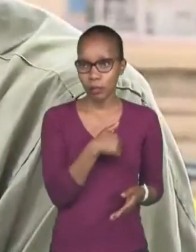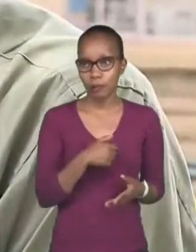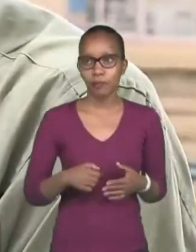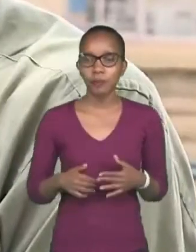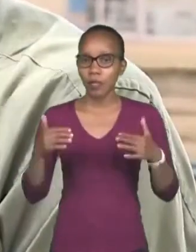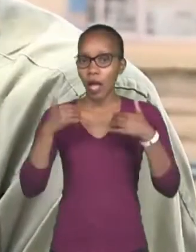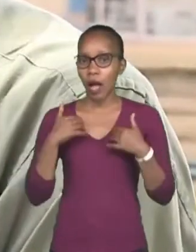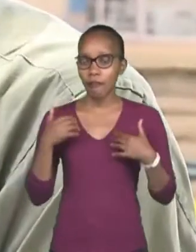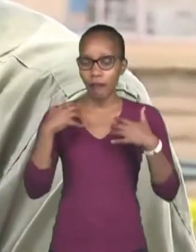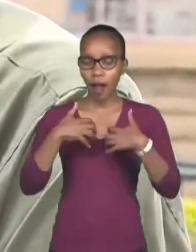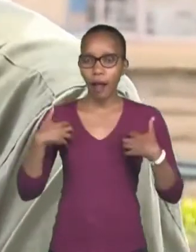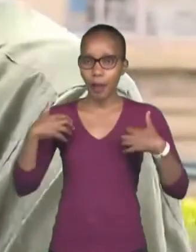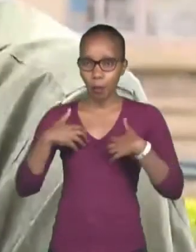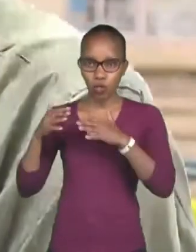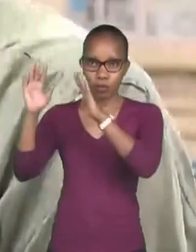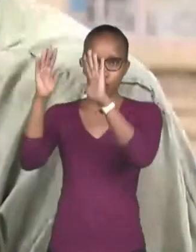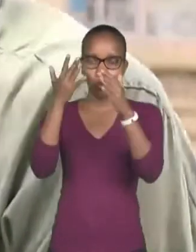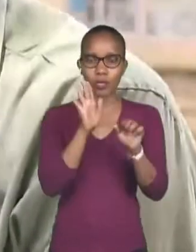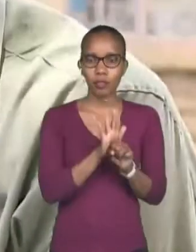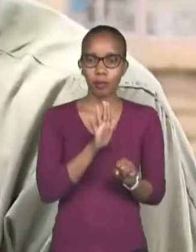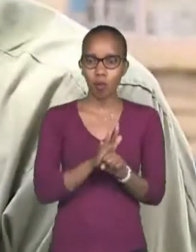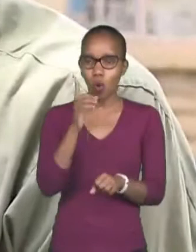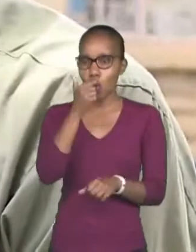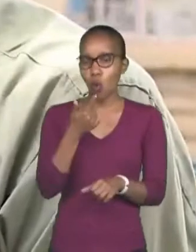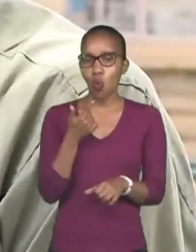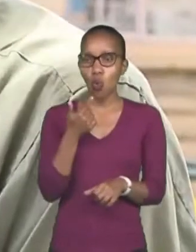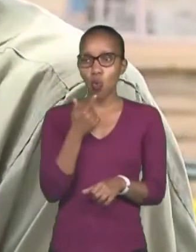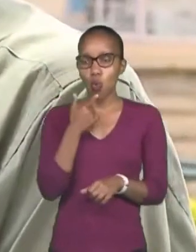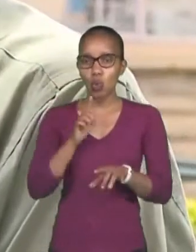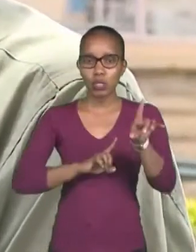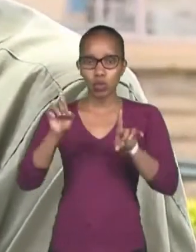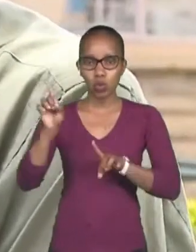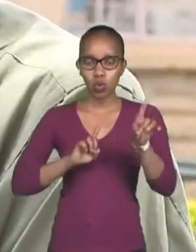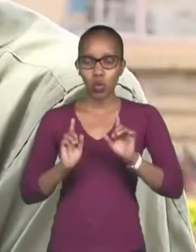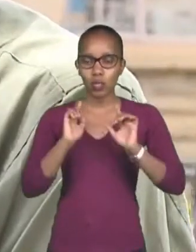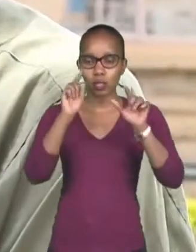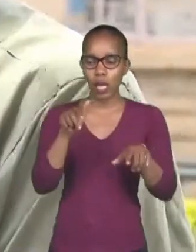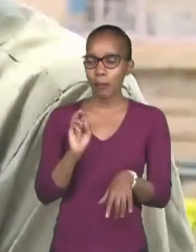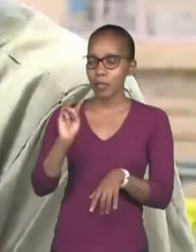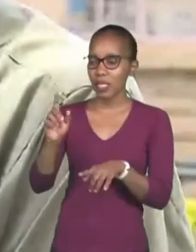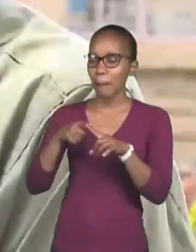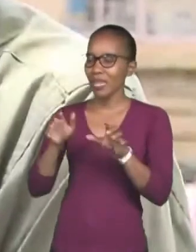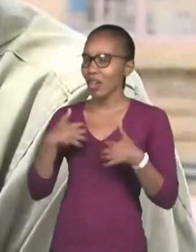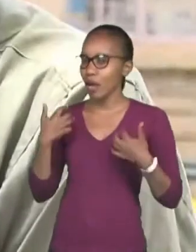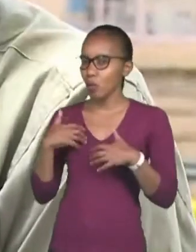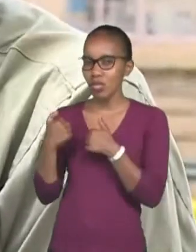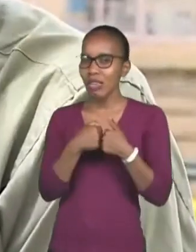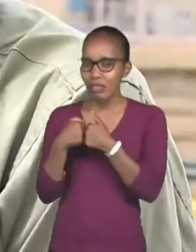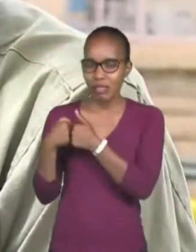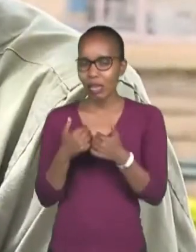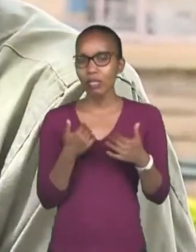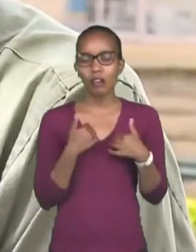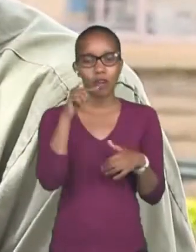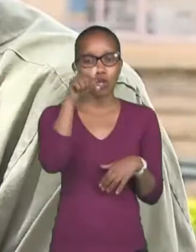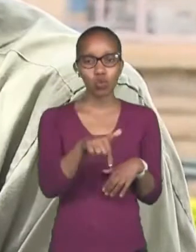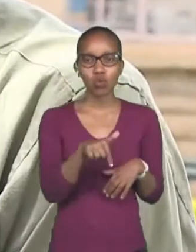kuwa na wanyamapori wengi zaidi ambao huwa ni kivutio kikubwa cha utalii. Lakini hawa wanyamapori wana changamoto zao. Na siku ya